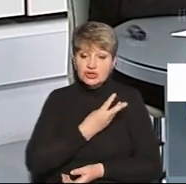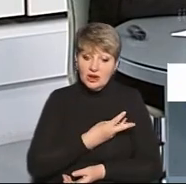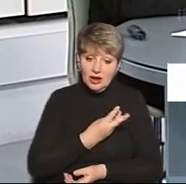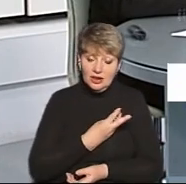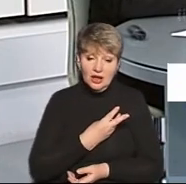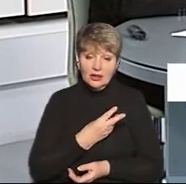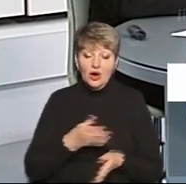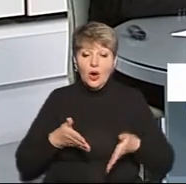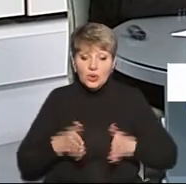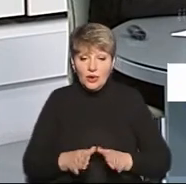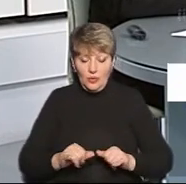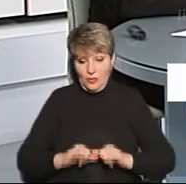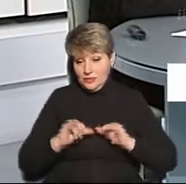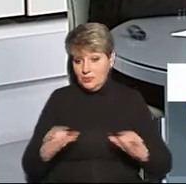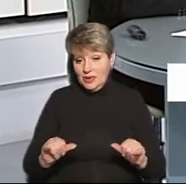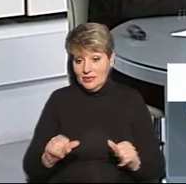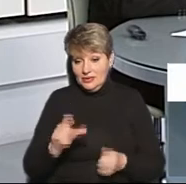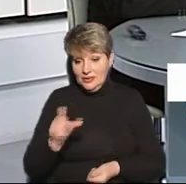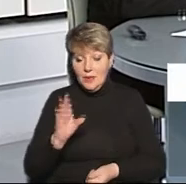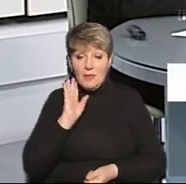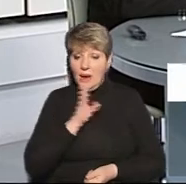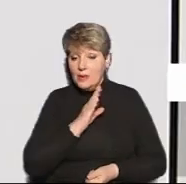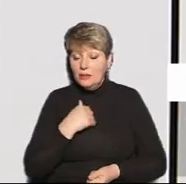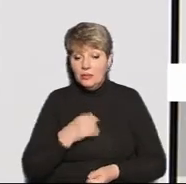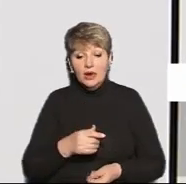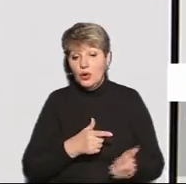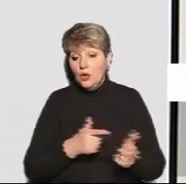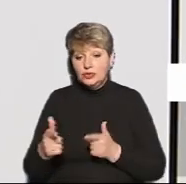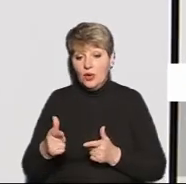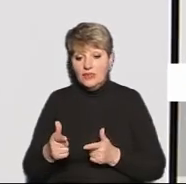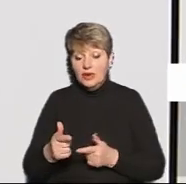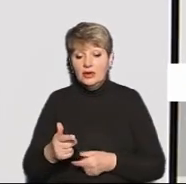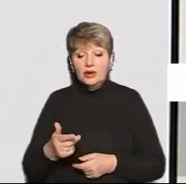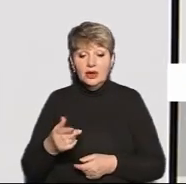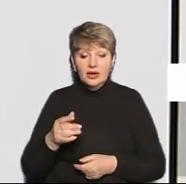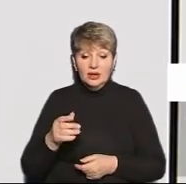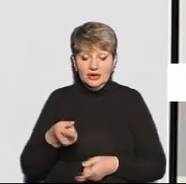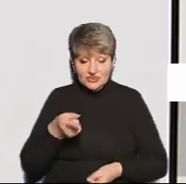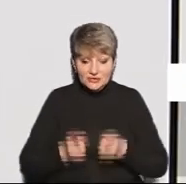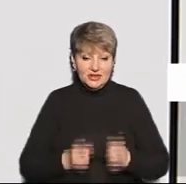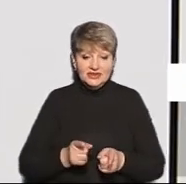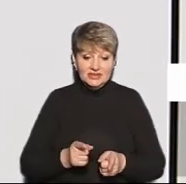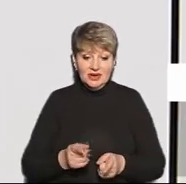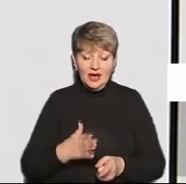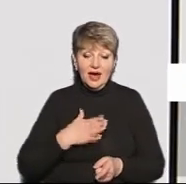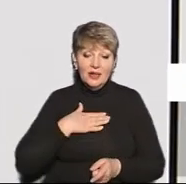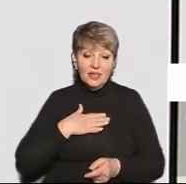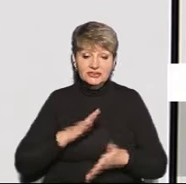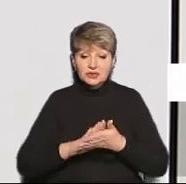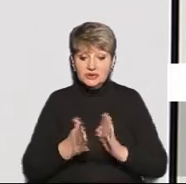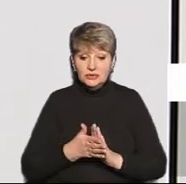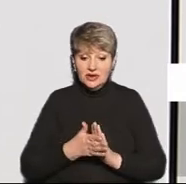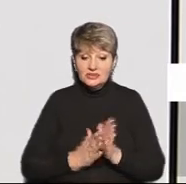Боже, щоб ця кількість народжування збільшувалася. Ми готові будувати хоч 3 пологові будинки, аби дійсно, скажімо, наша демографічна